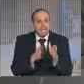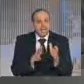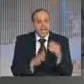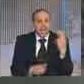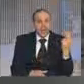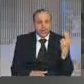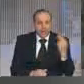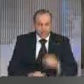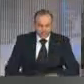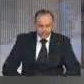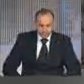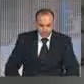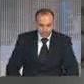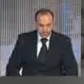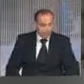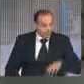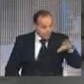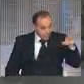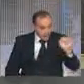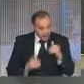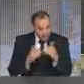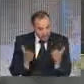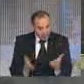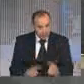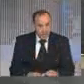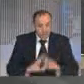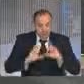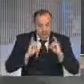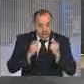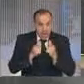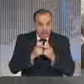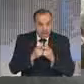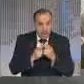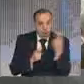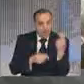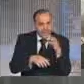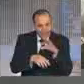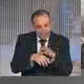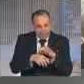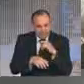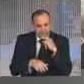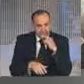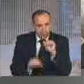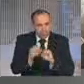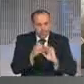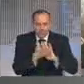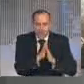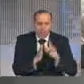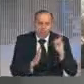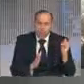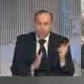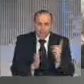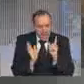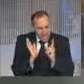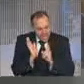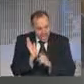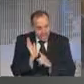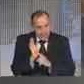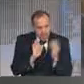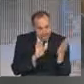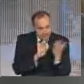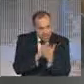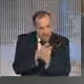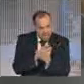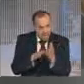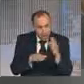هذه الكليه بل تدعو الى فتحها لجنه كليه الطب جبس والمنظمات الوطنيه بالجهه اكدت ان ملف